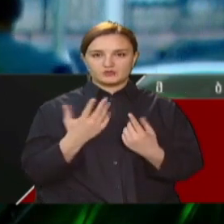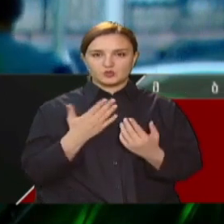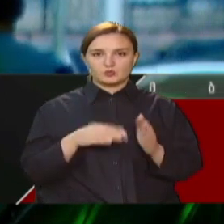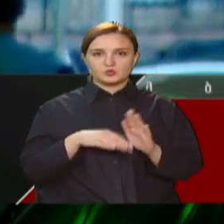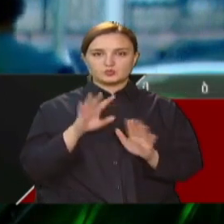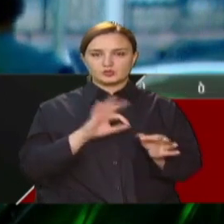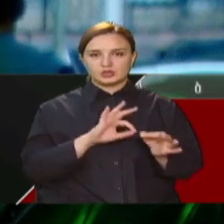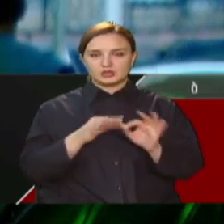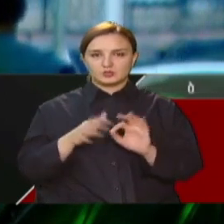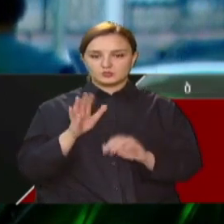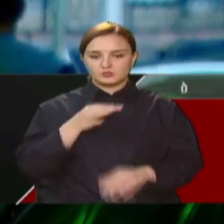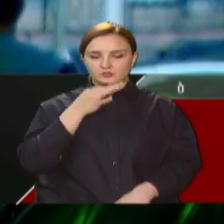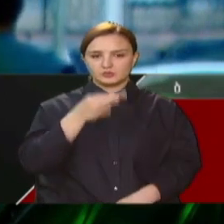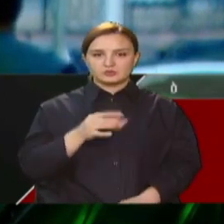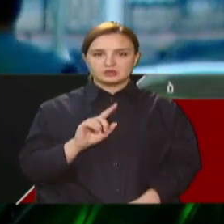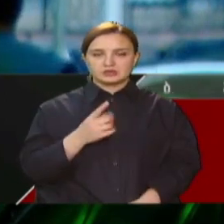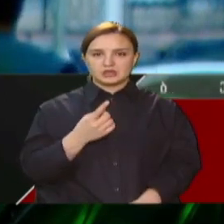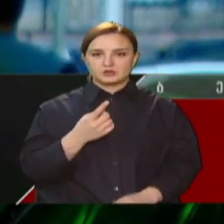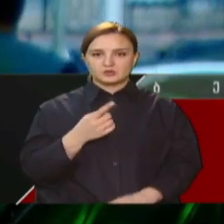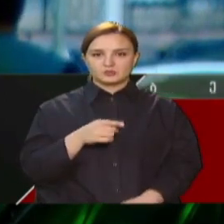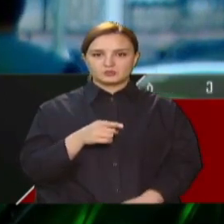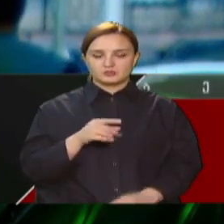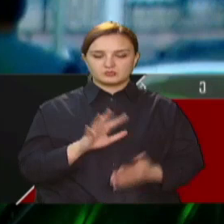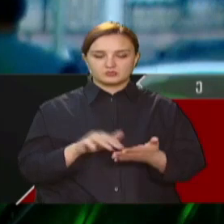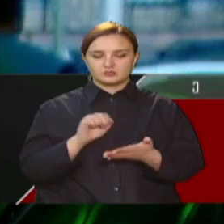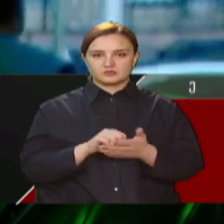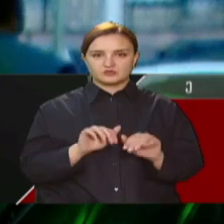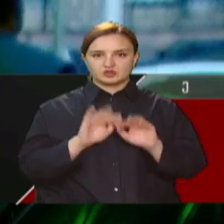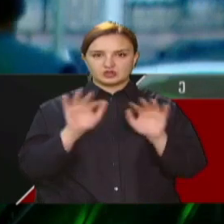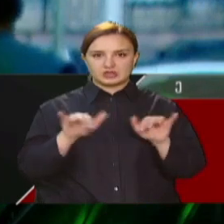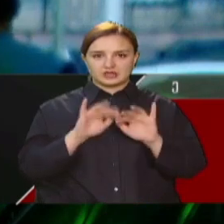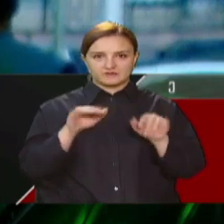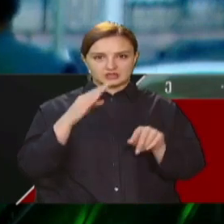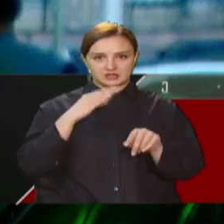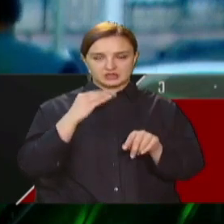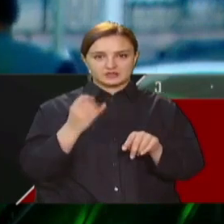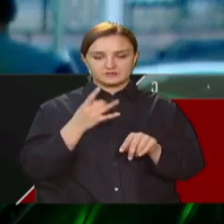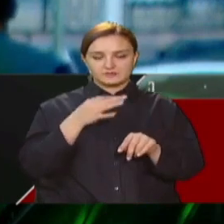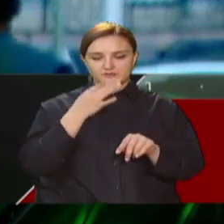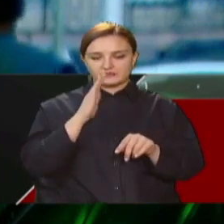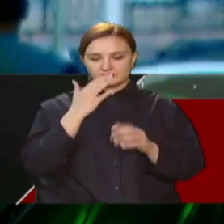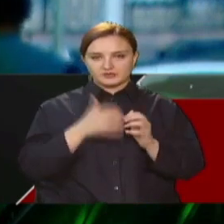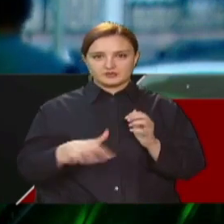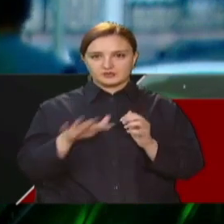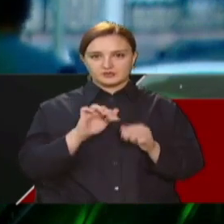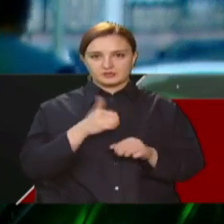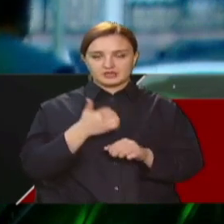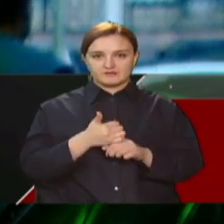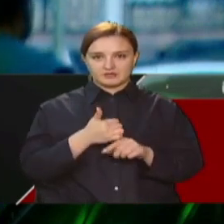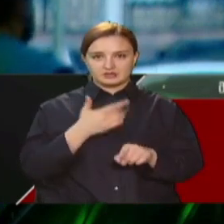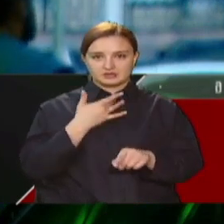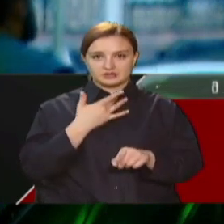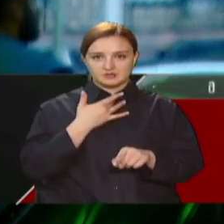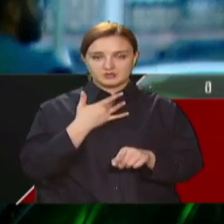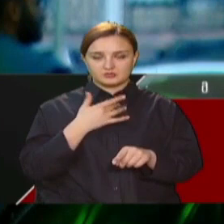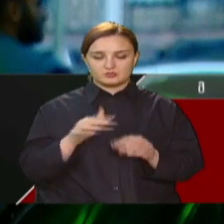უფრო დეტალურად გასცემს პასუხს, თუ რატომ გამოვიდა წყობრიდან ჩადრევანი. მე კიდევ ერთხელ შეგახსენებთ, რომ ვაკე საბურთალოს მთავარ სამართველოში